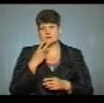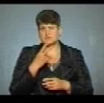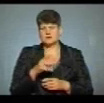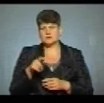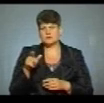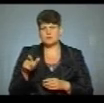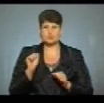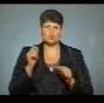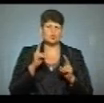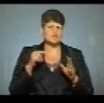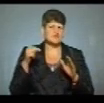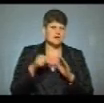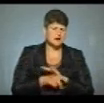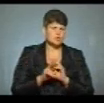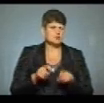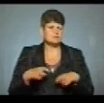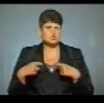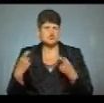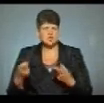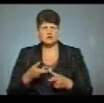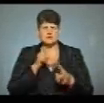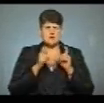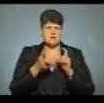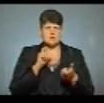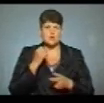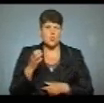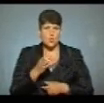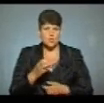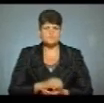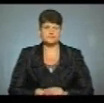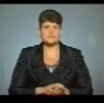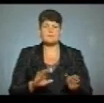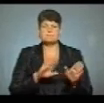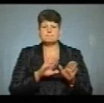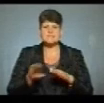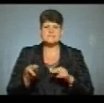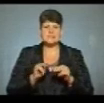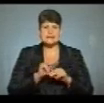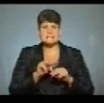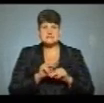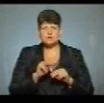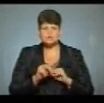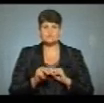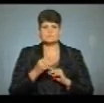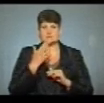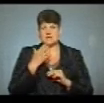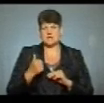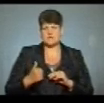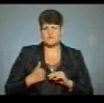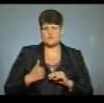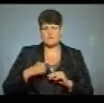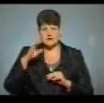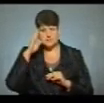можливо, біжить, хтось тікає, хтось щось робить, хтось розпиває алкоголь. Після інструктажу нацгвардійці приступають до